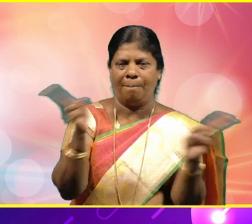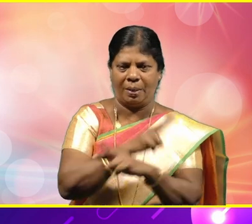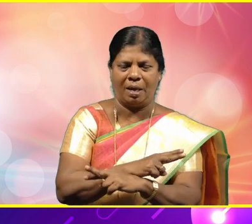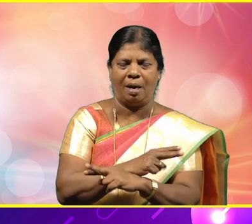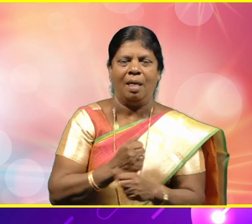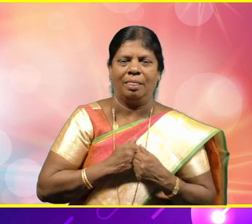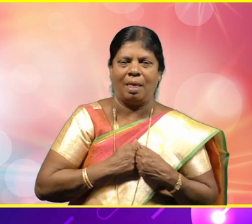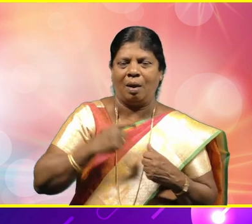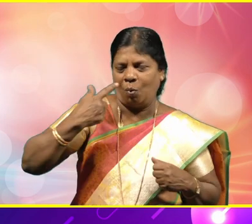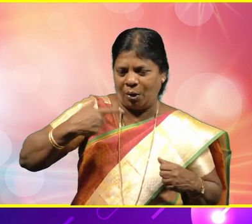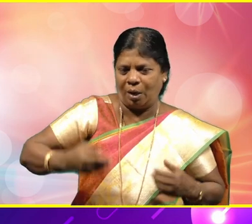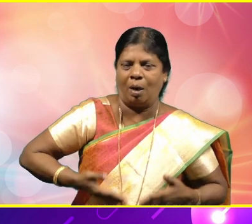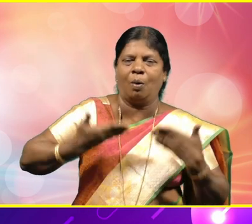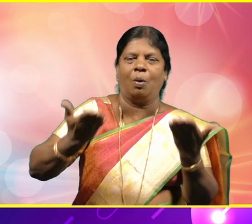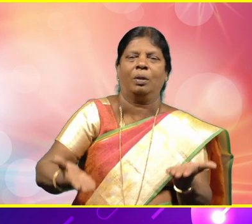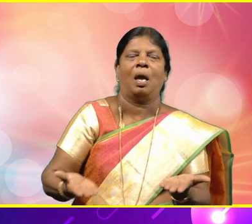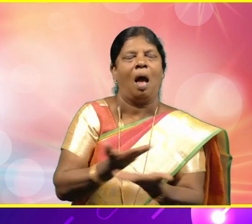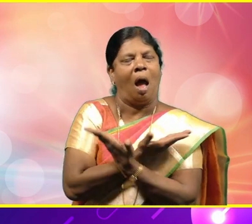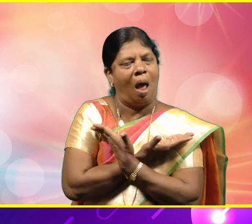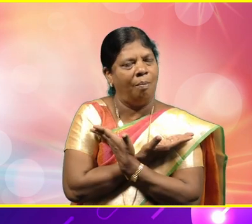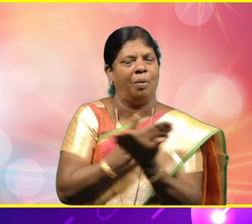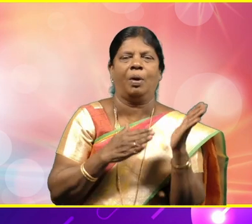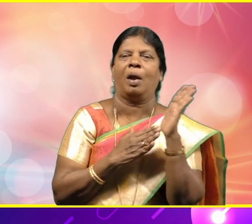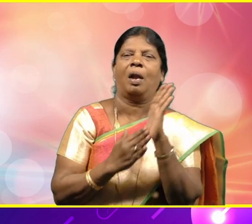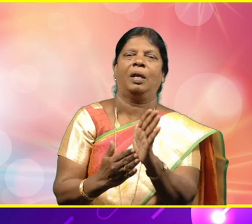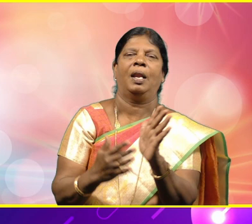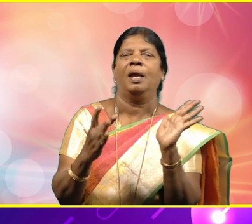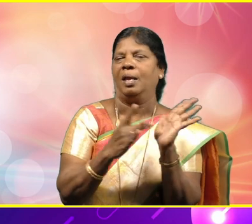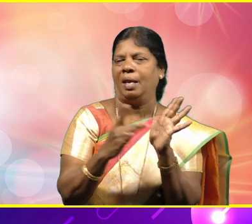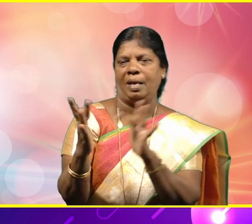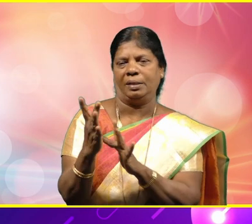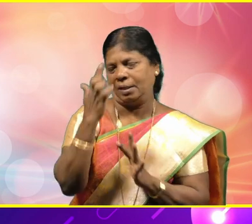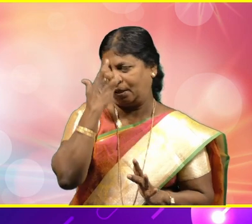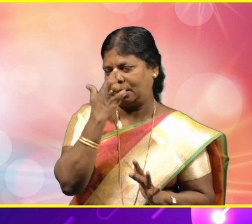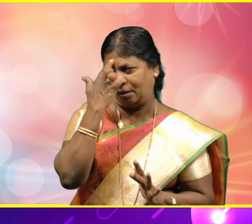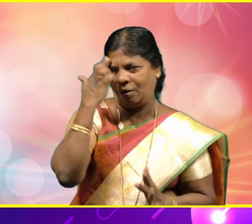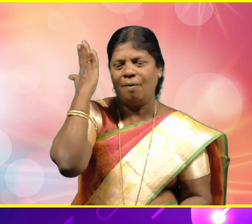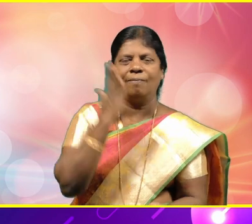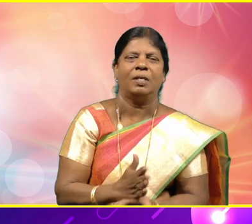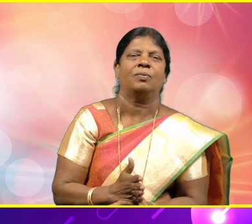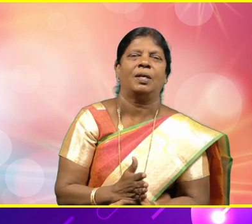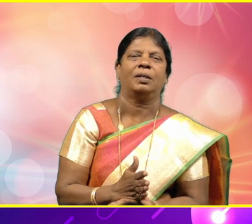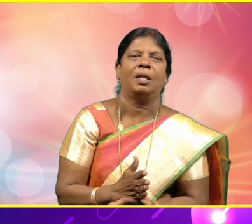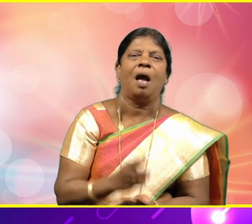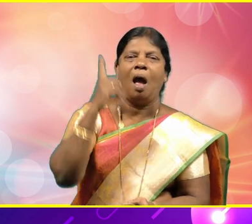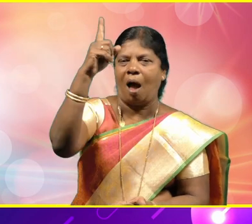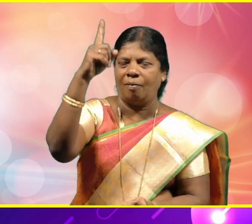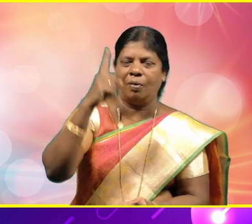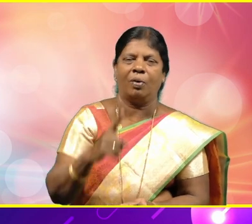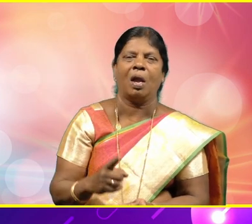நமக்கு பதிலாக தனது உயிரை கொடுத்து அன்பு செலுத்தின இந்த இயேசு கிறிஸ்துவை